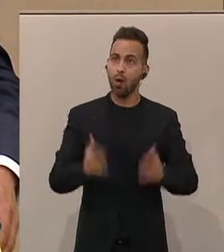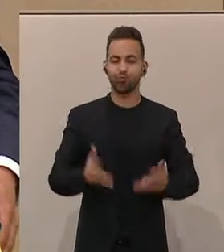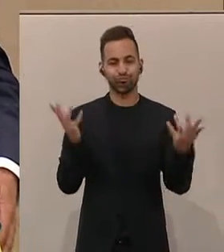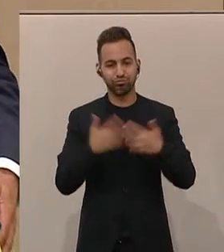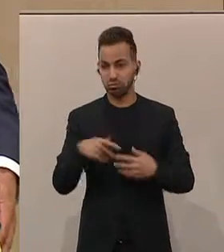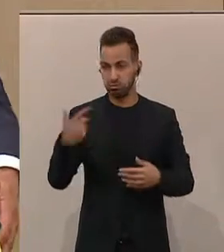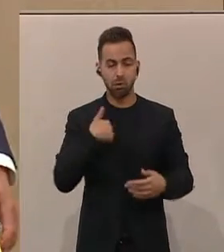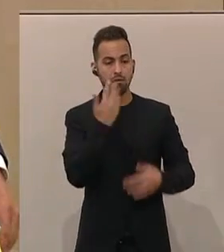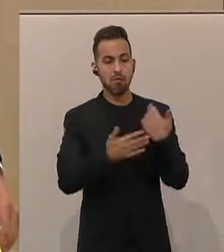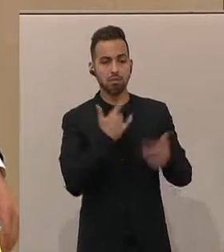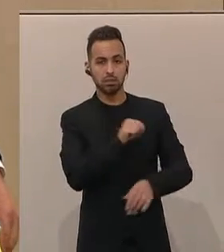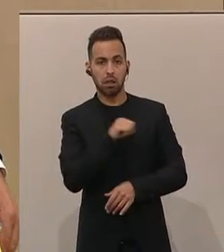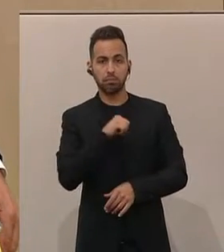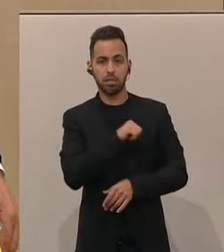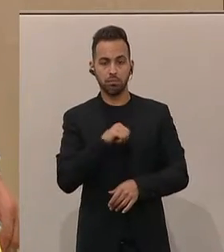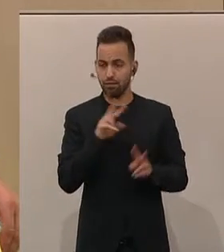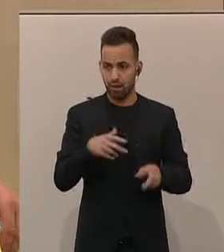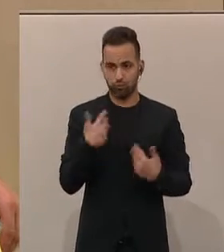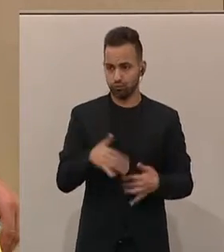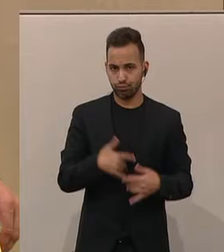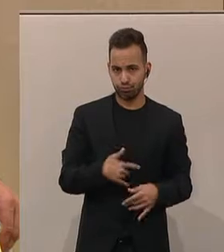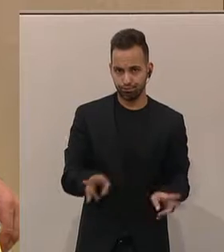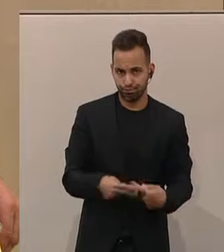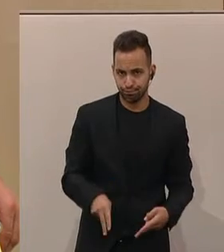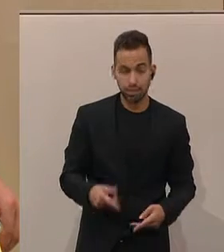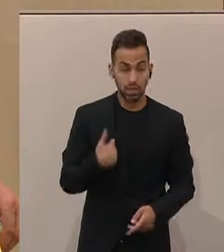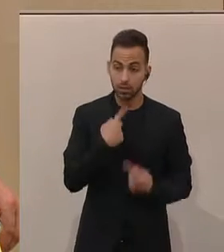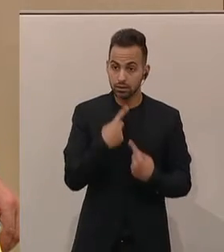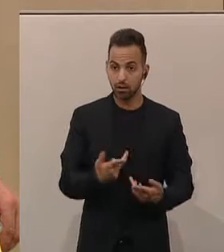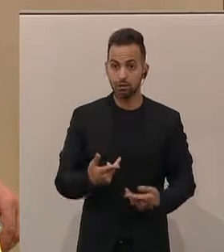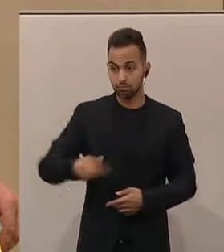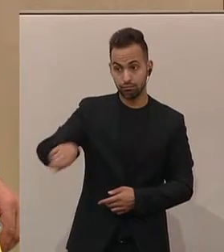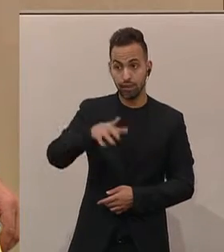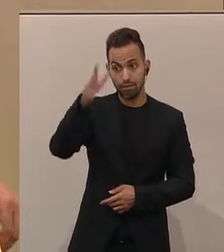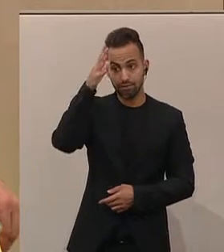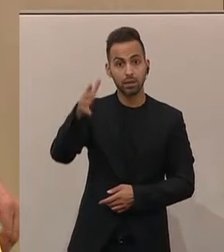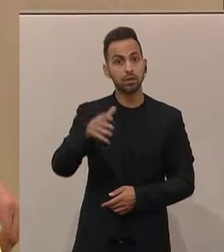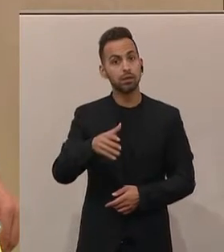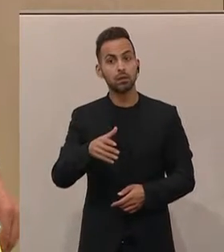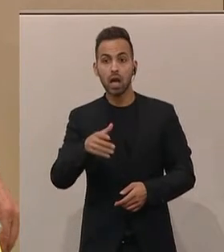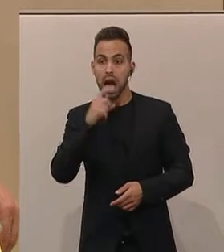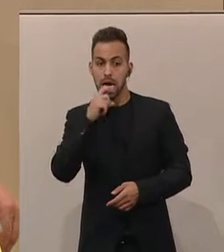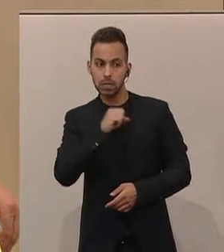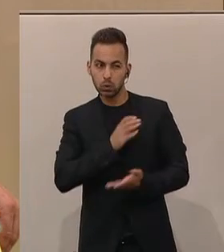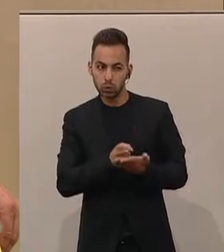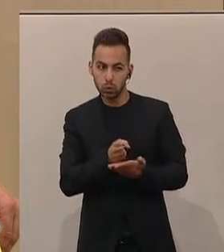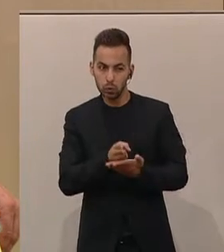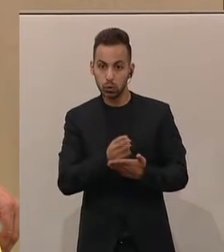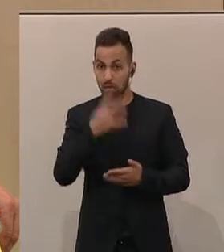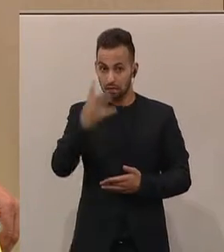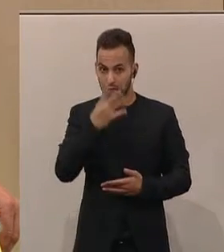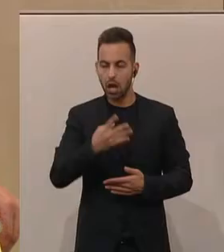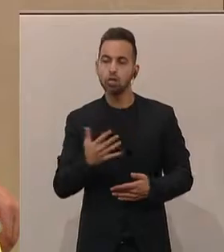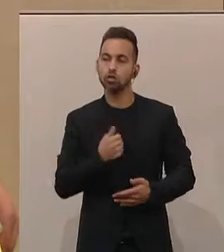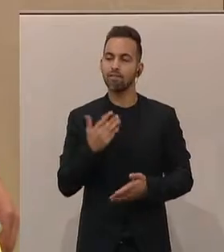Sie verweigert und das ist ein großer Schmerz. Und ich sage Ihnen auch, das werden Sie nicht durchhalten können die nächsten